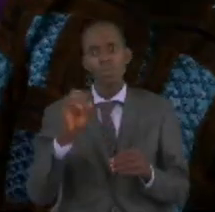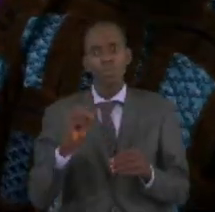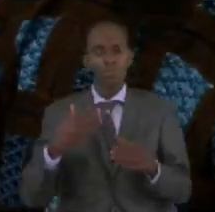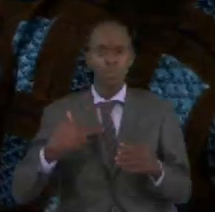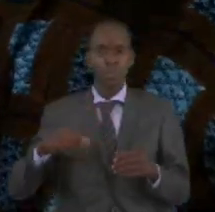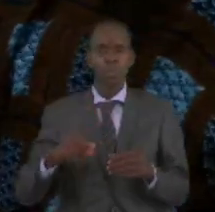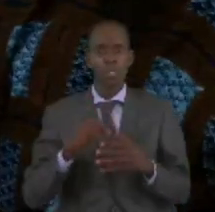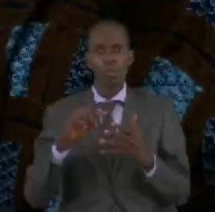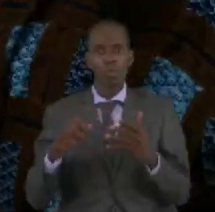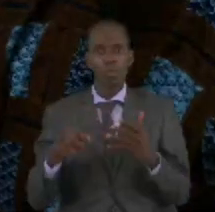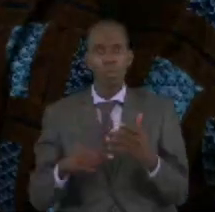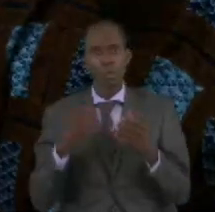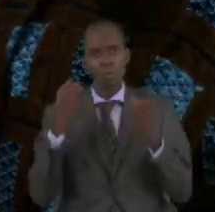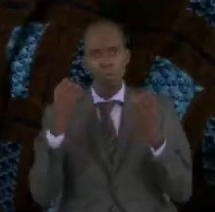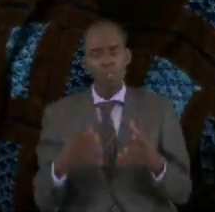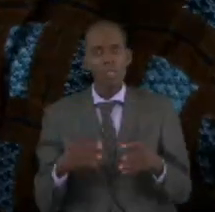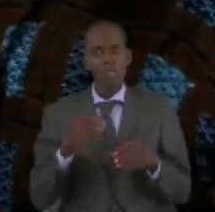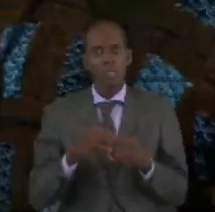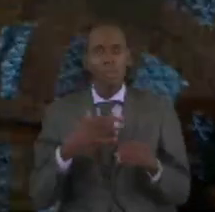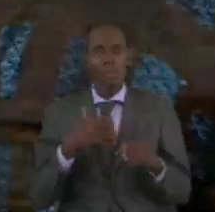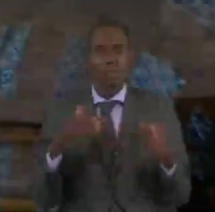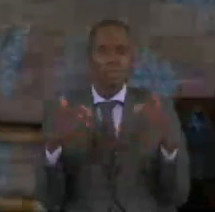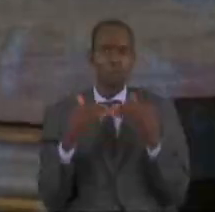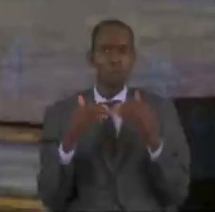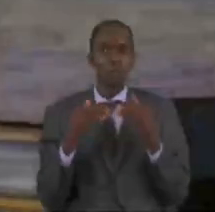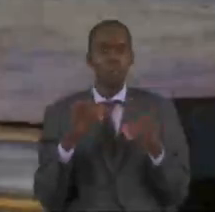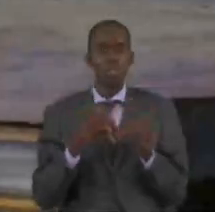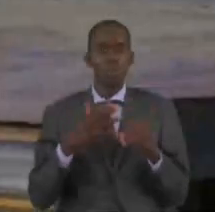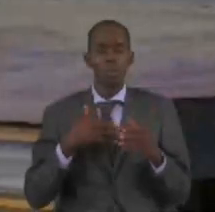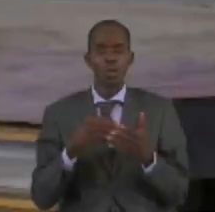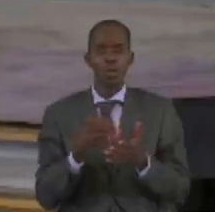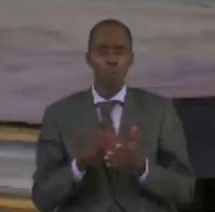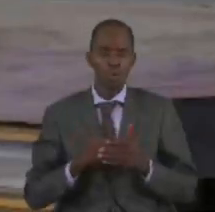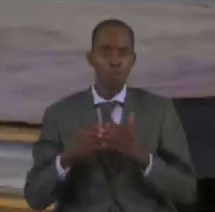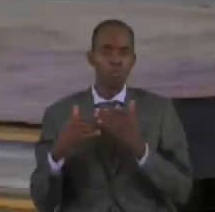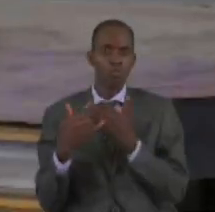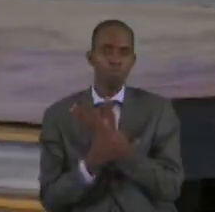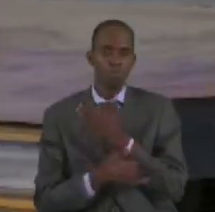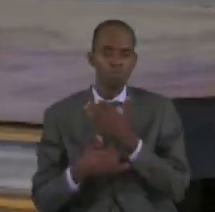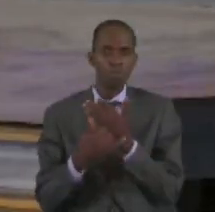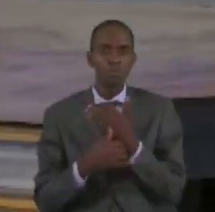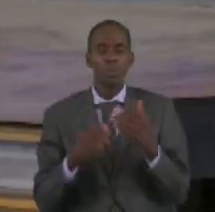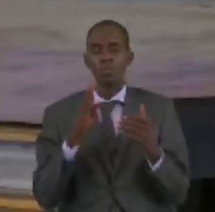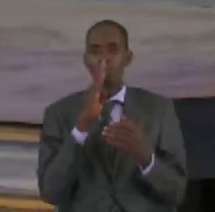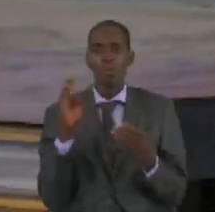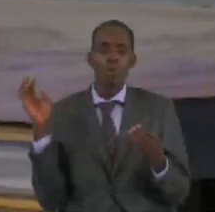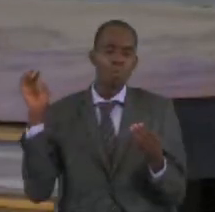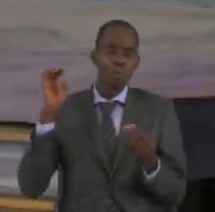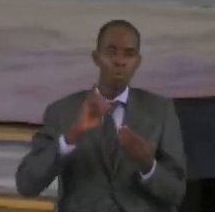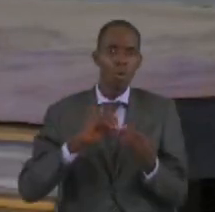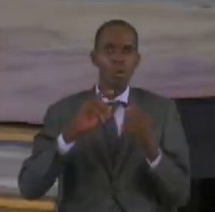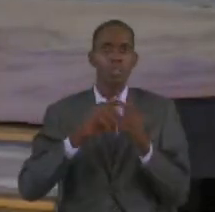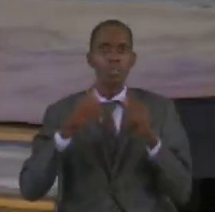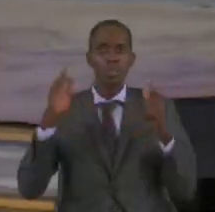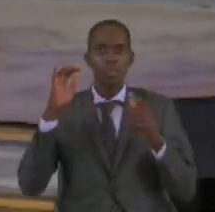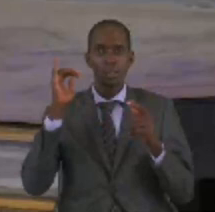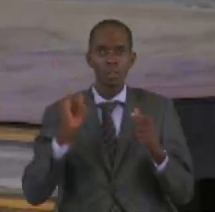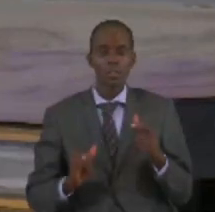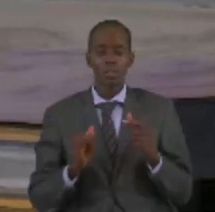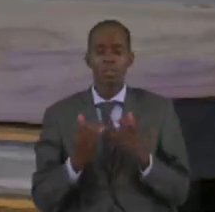dans le judaïsme que beaucoup de ceux de mon âge et de ma nation, étant animé d'un zèle